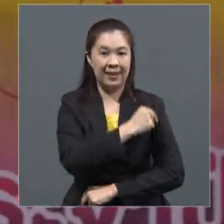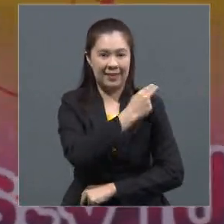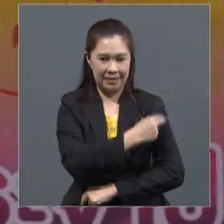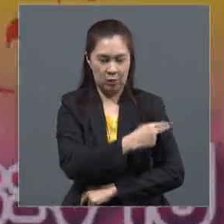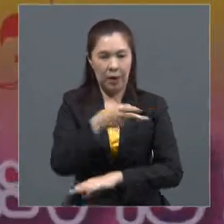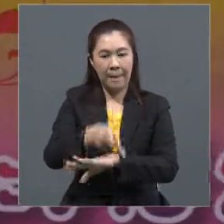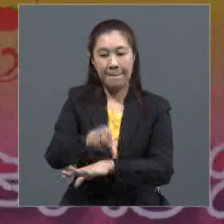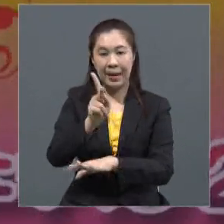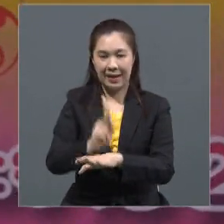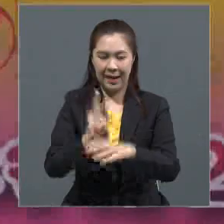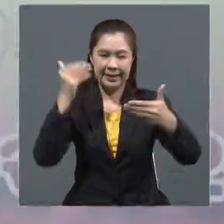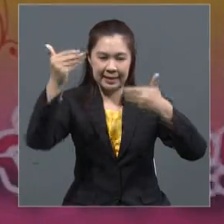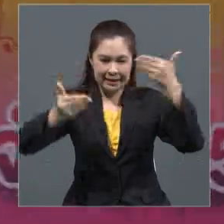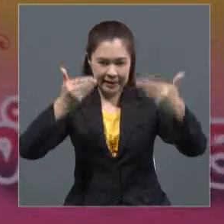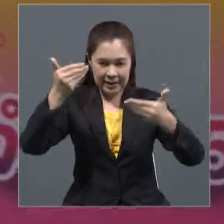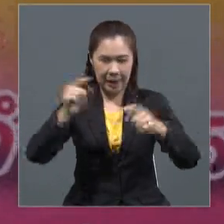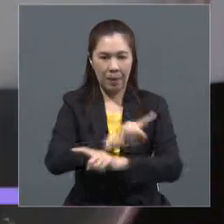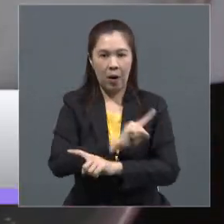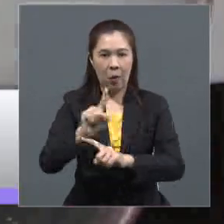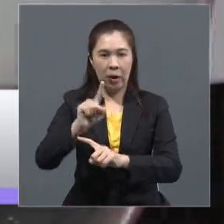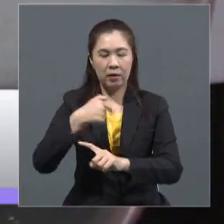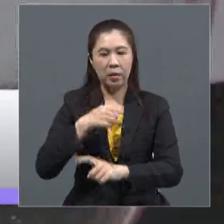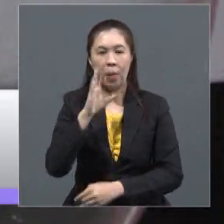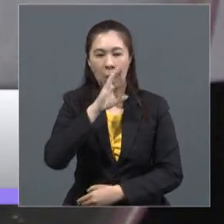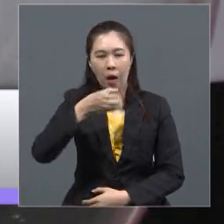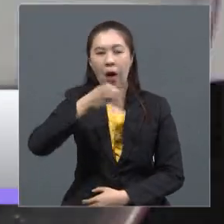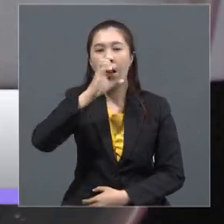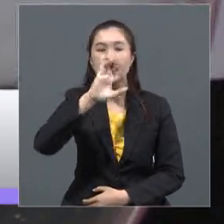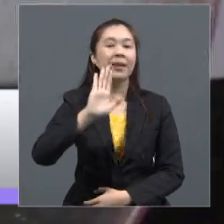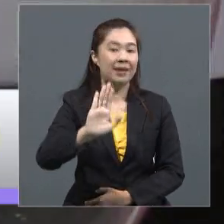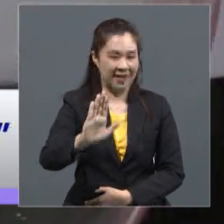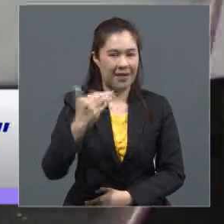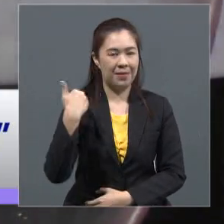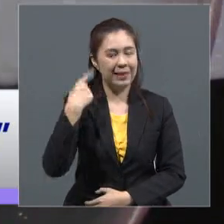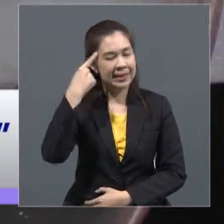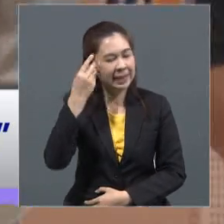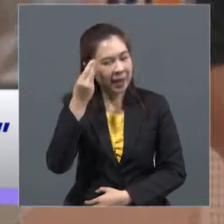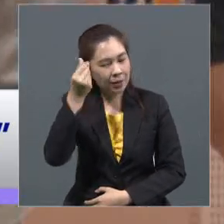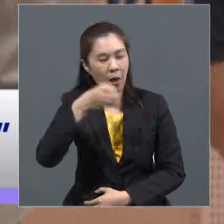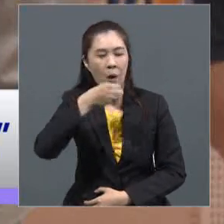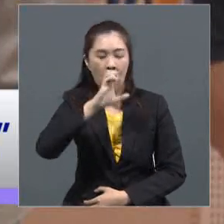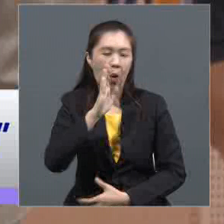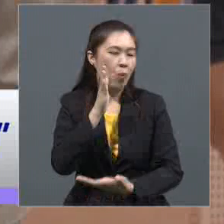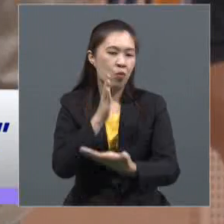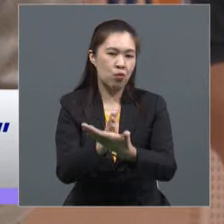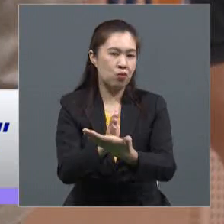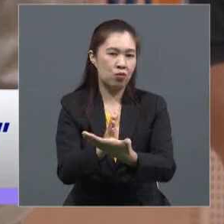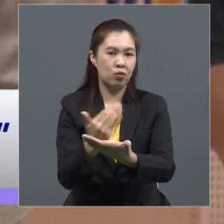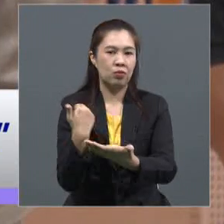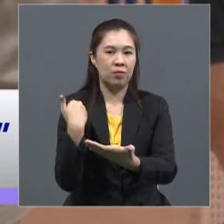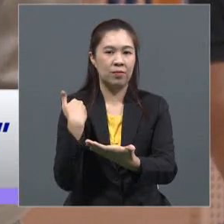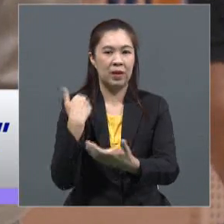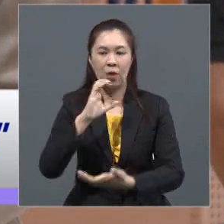จัดกิจกรรมวันงดดื่มสุราแห่งชาติประจำปี 2567นะครับภายใต้แนวคิดหยุดเล้าหยุดอันตรายต่อผู้อื่น Stop